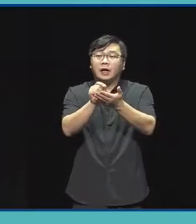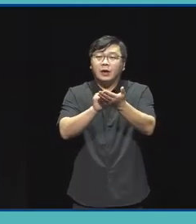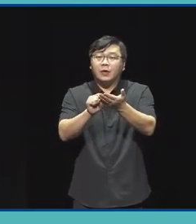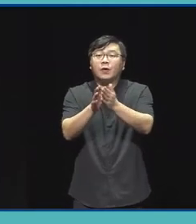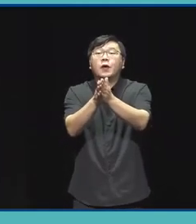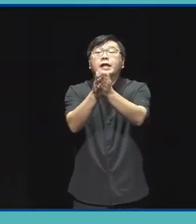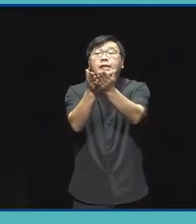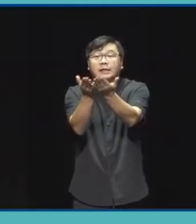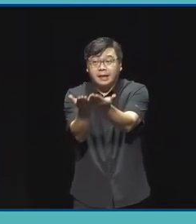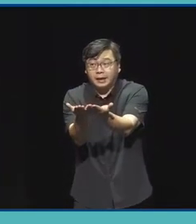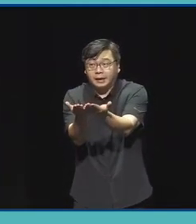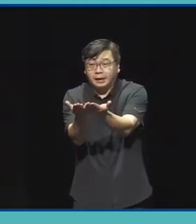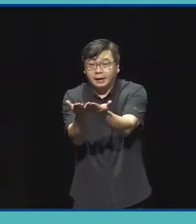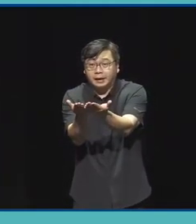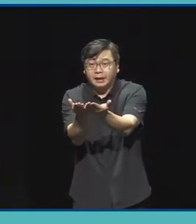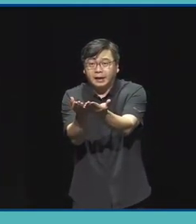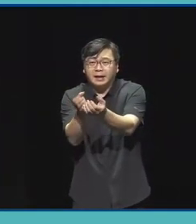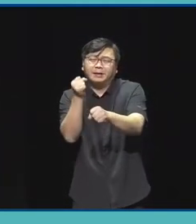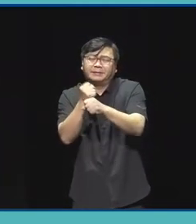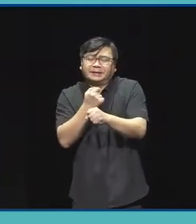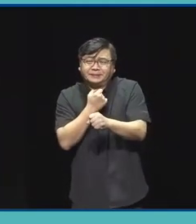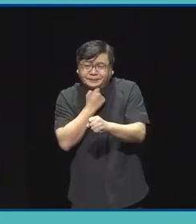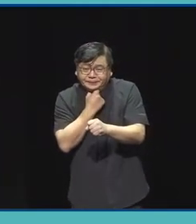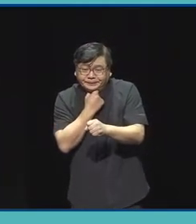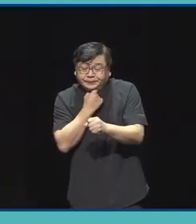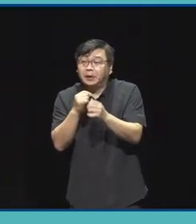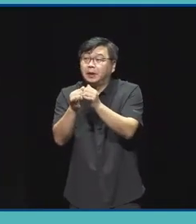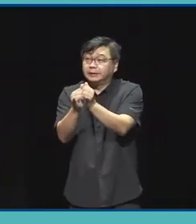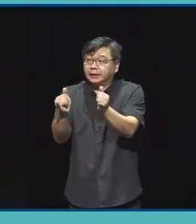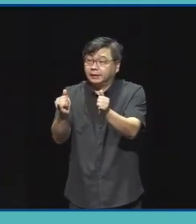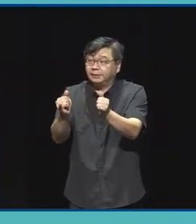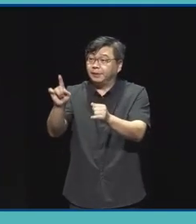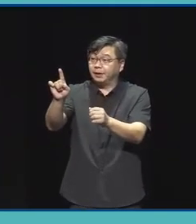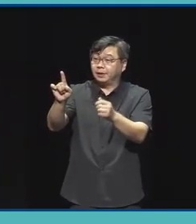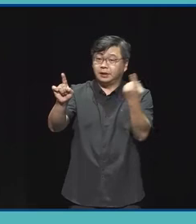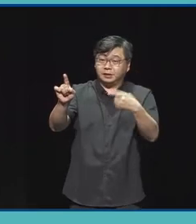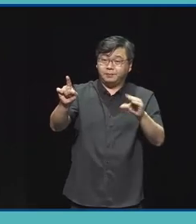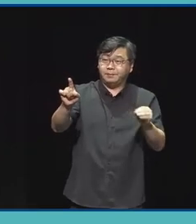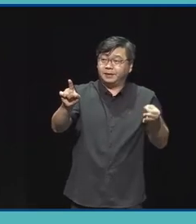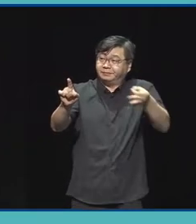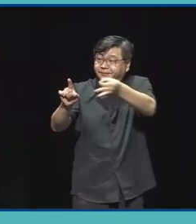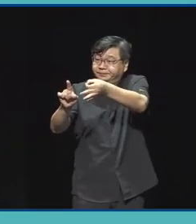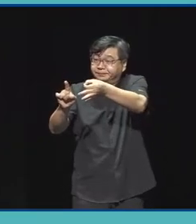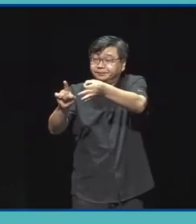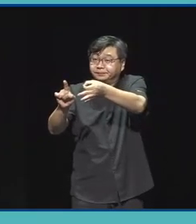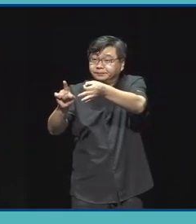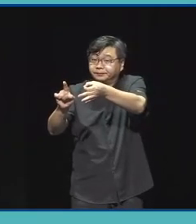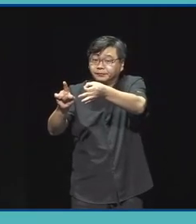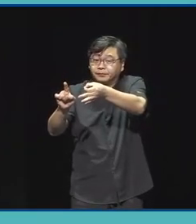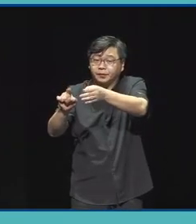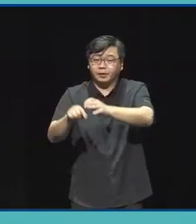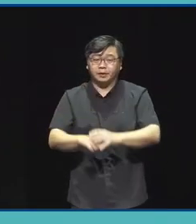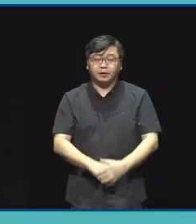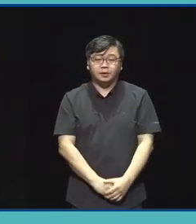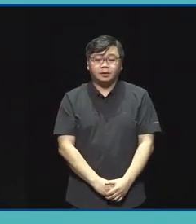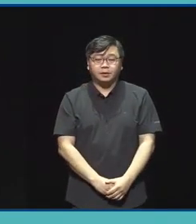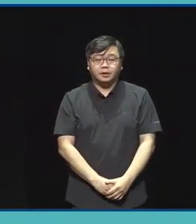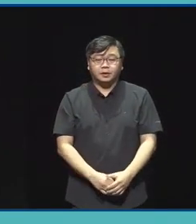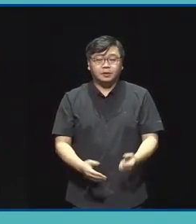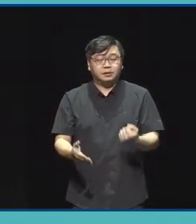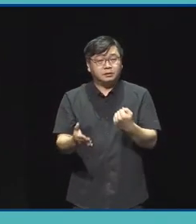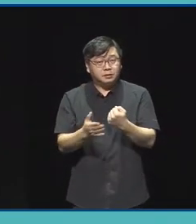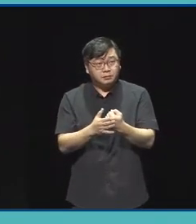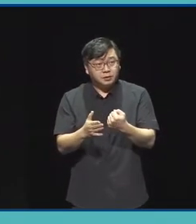있는 작가분들을 저희가 이제 그 천만 원의 그 정액을 지원하는 그런 사업입니다. 포상급으로 진행이 되기 때문에 이 사업은